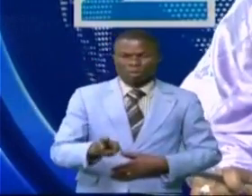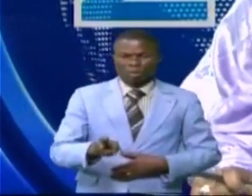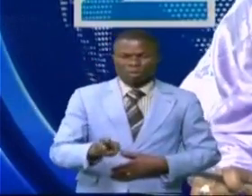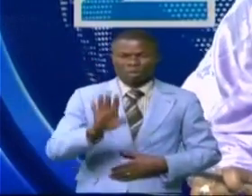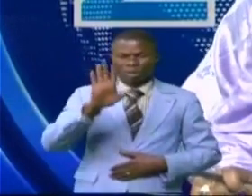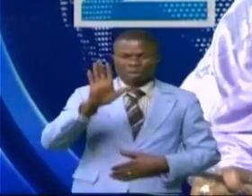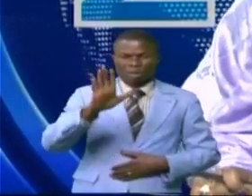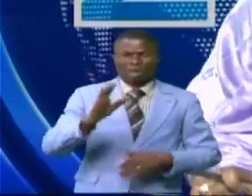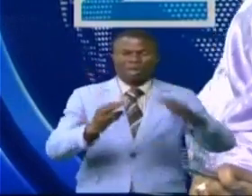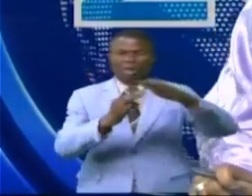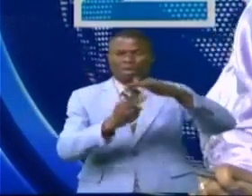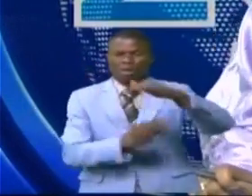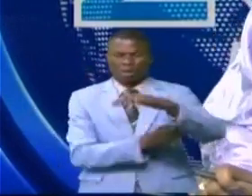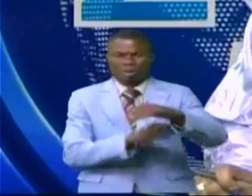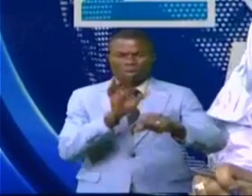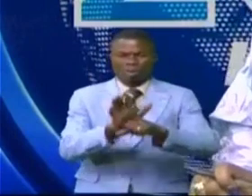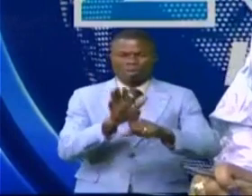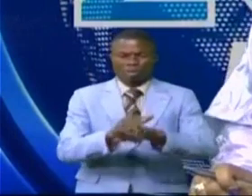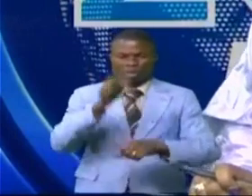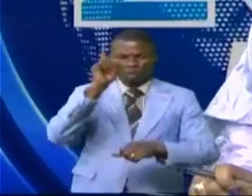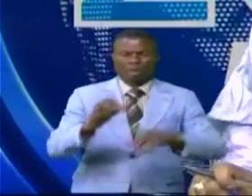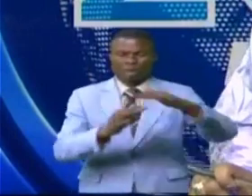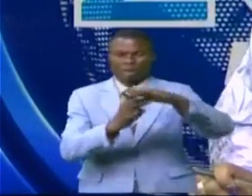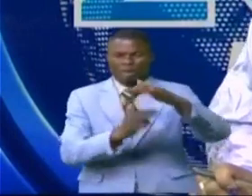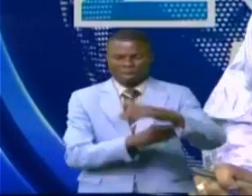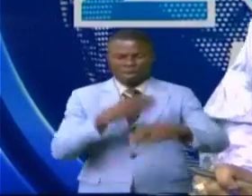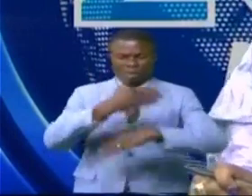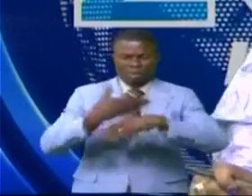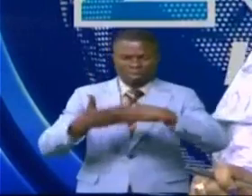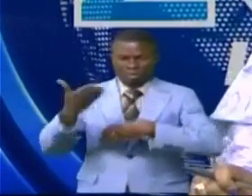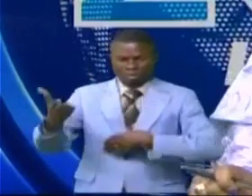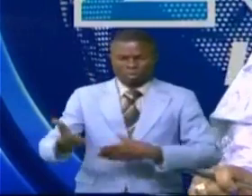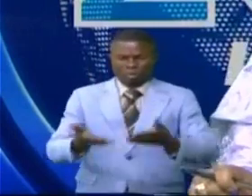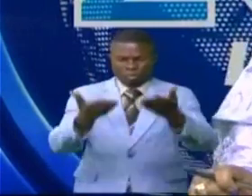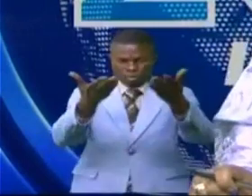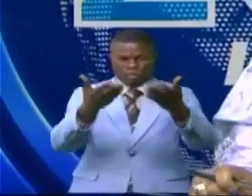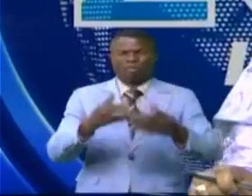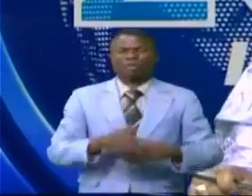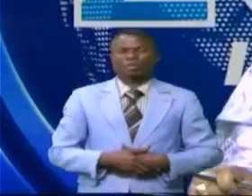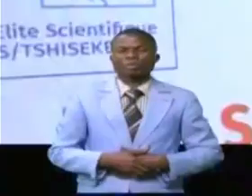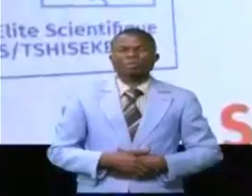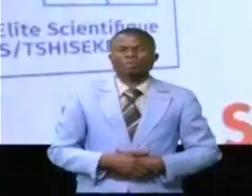305 ponts et un lot de 100 ponts est déjà construit. Alain Bikaï nous en dit plus.